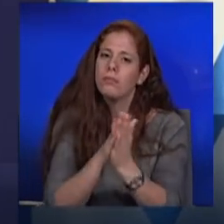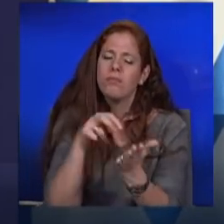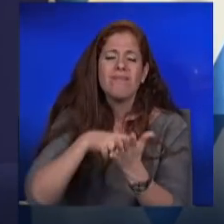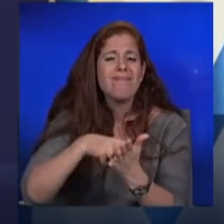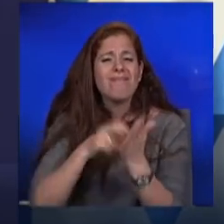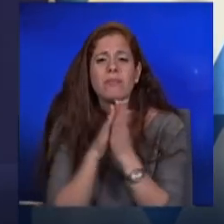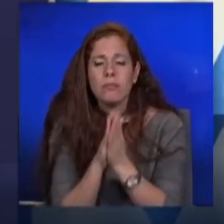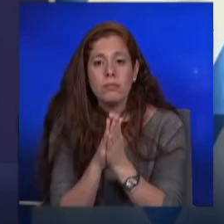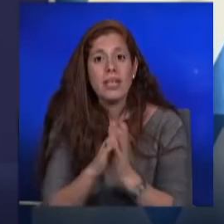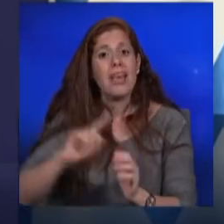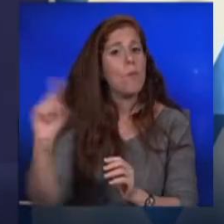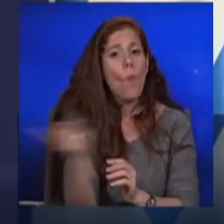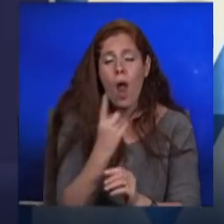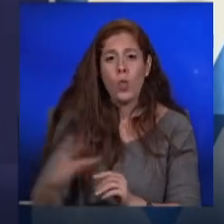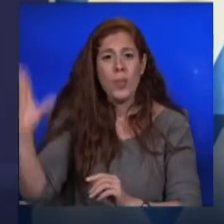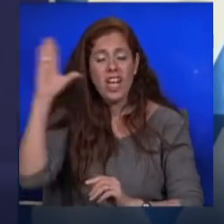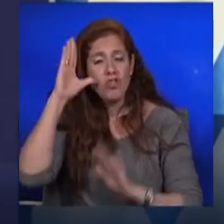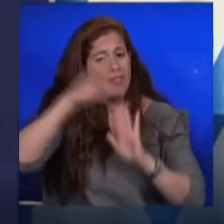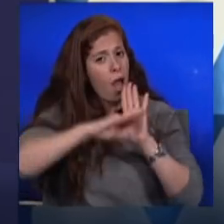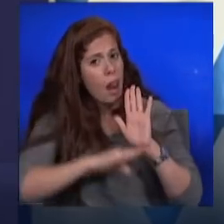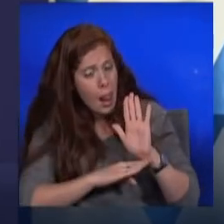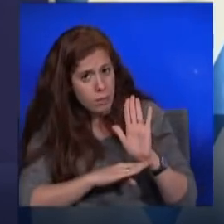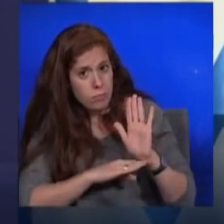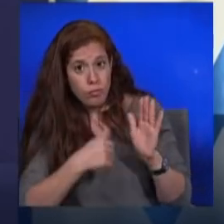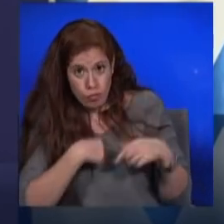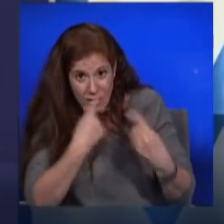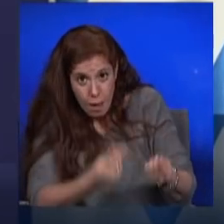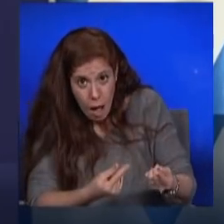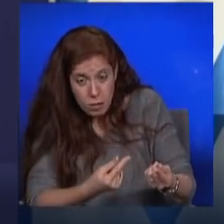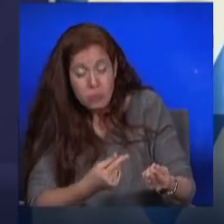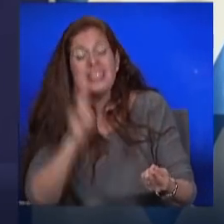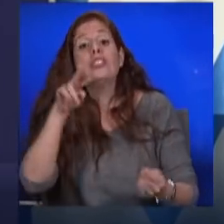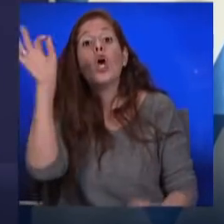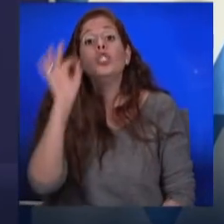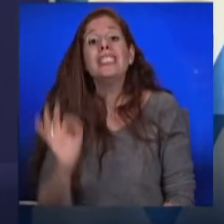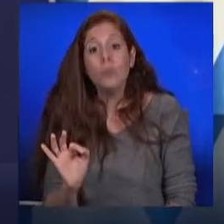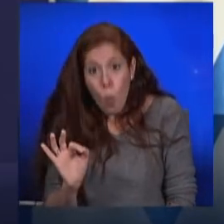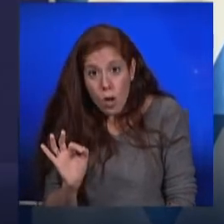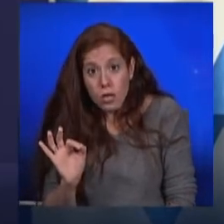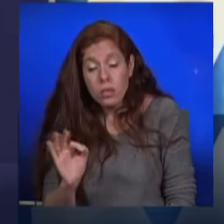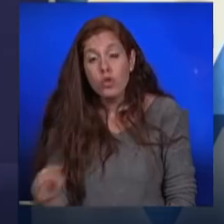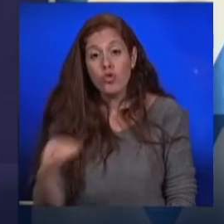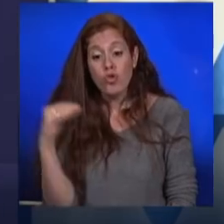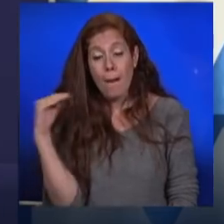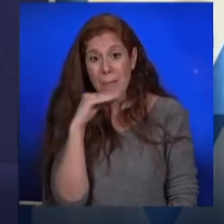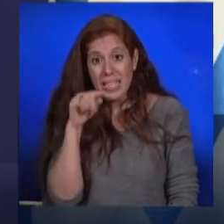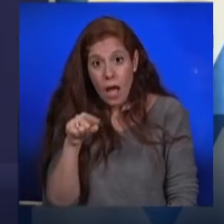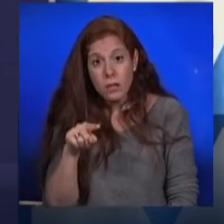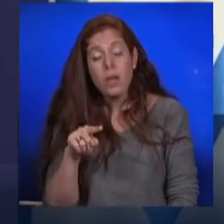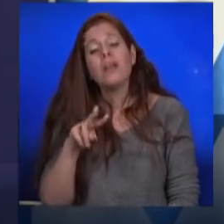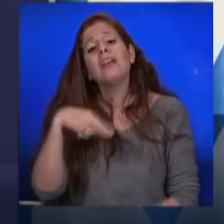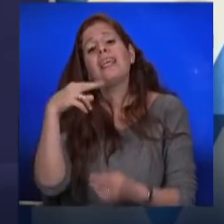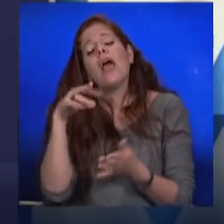ננהג לפי הכללים שביקשתי מכם לנהוג לפיהם, יש סיכוי שהפסח הזה יהיה נקודת מפנה.